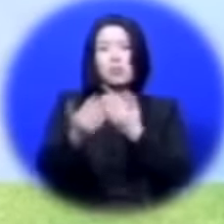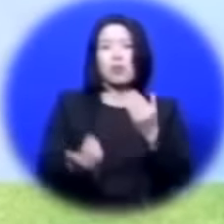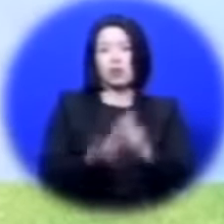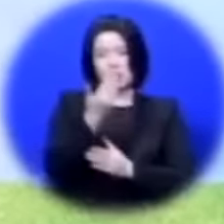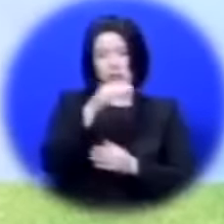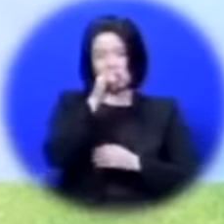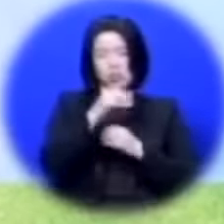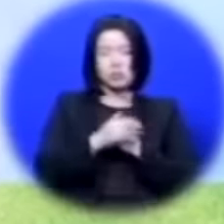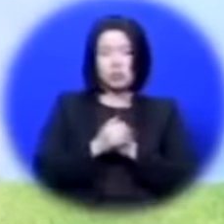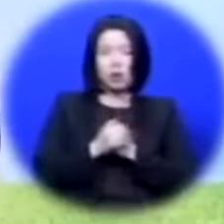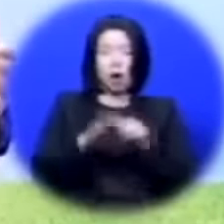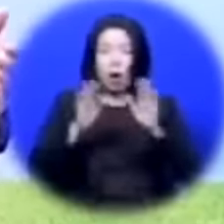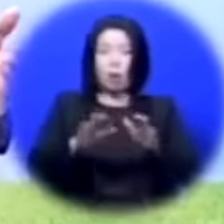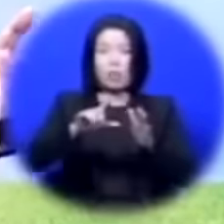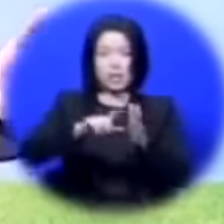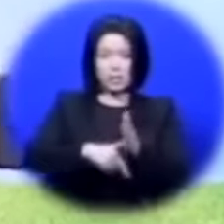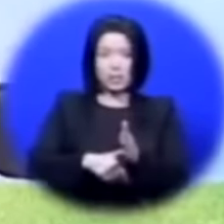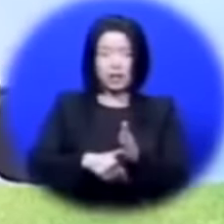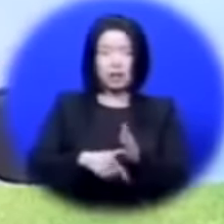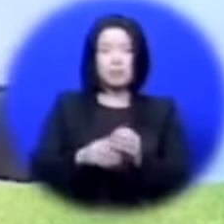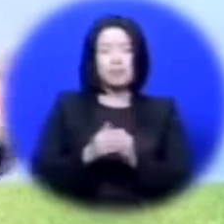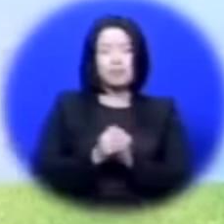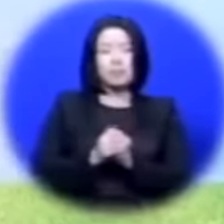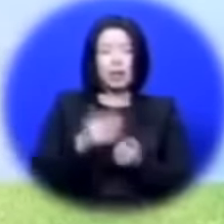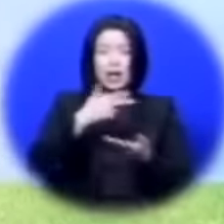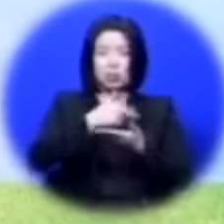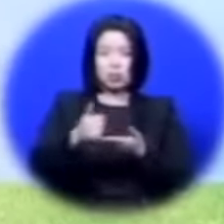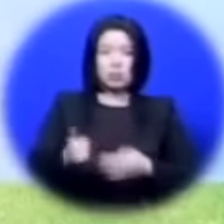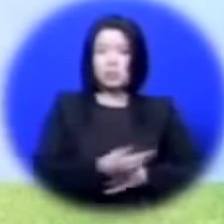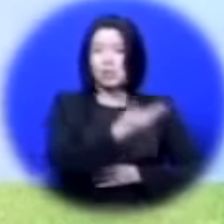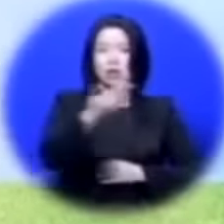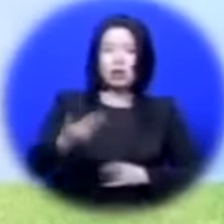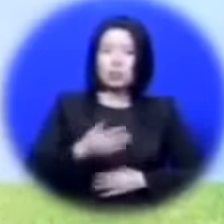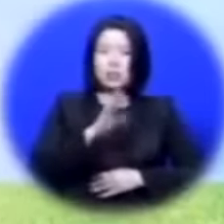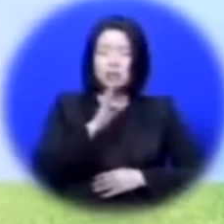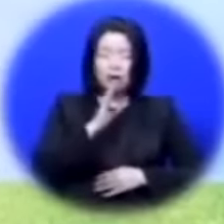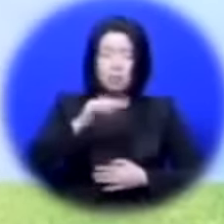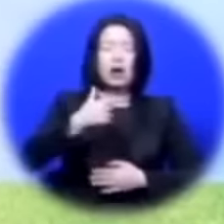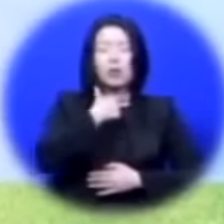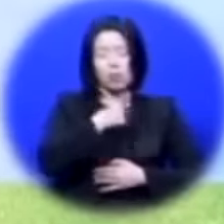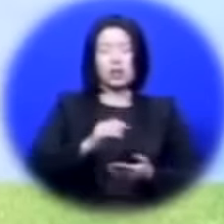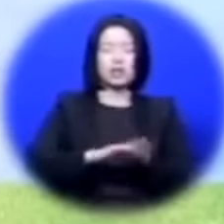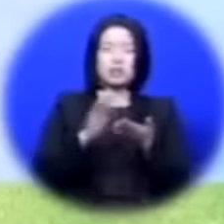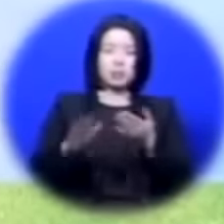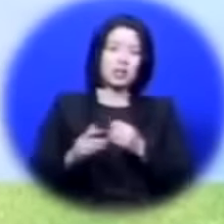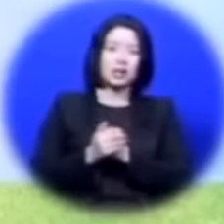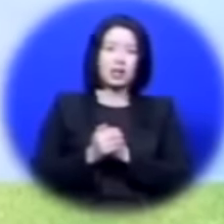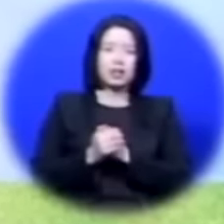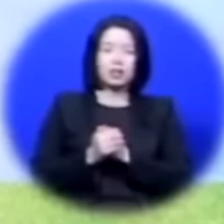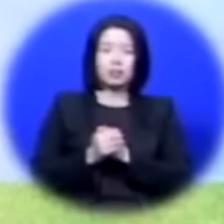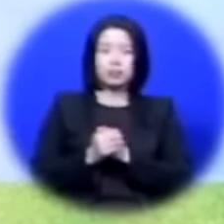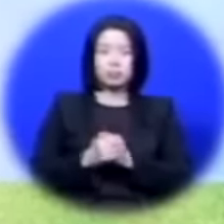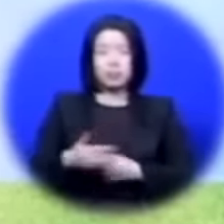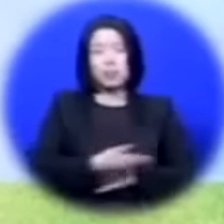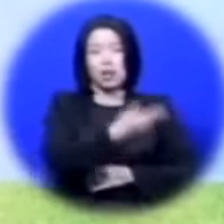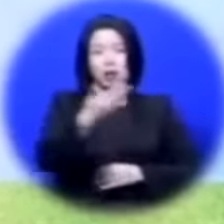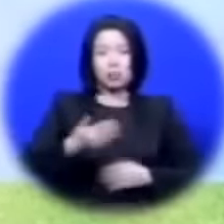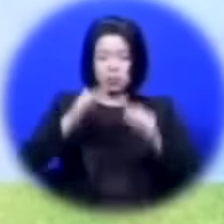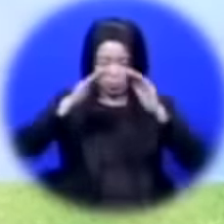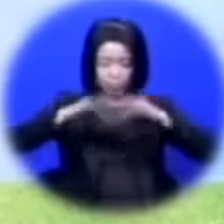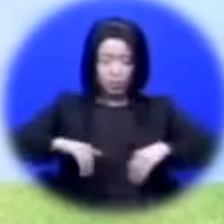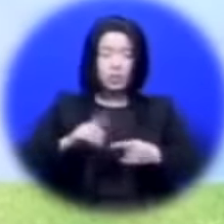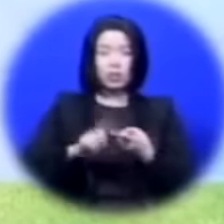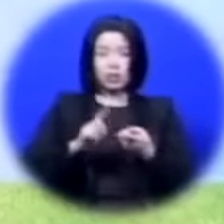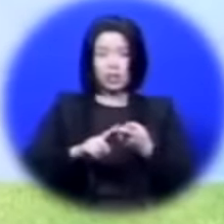일어났었습니다 오늘이 시간에 주님은 여러분을 정말 원하십니다 여러분이 무너진 것에